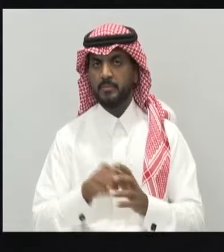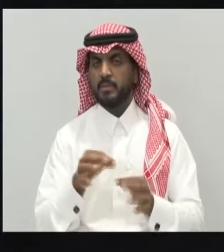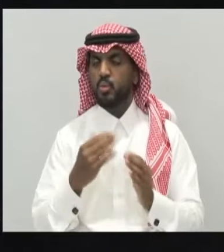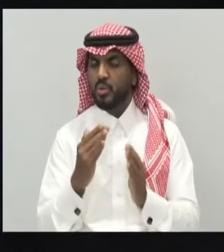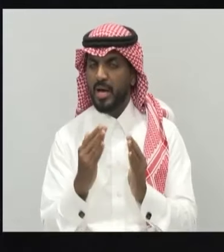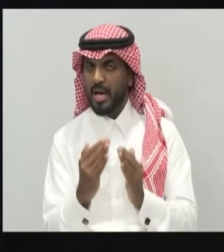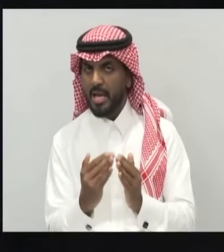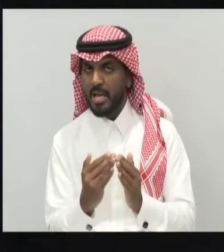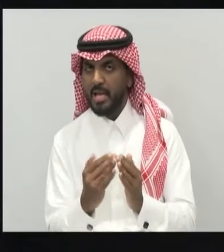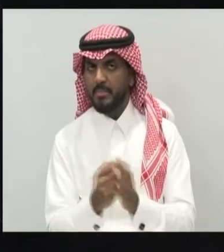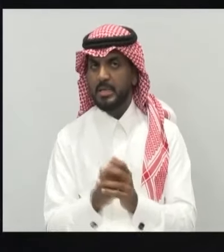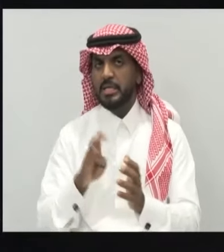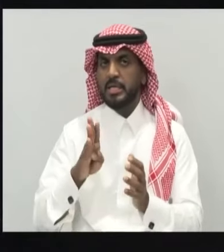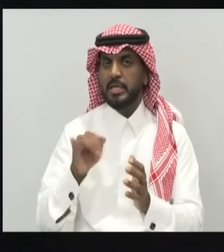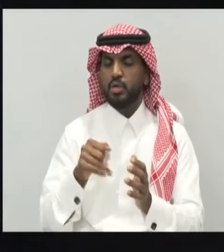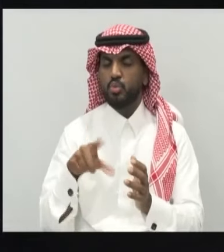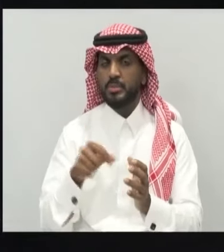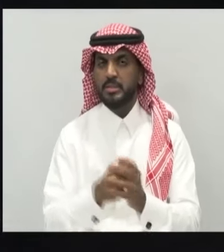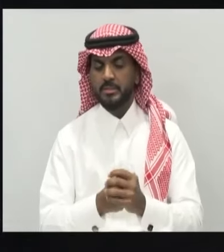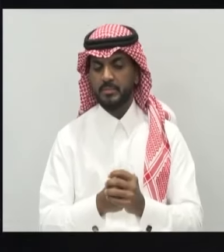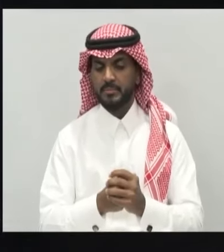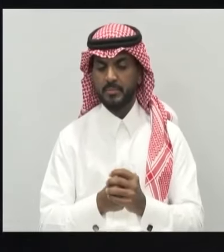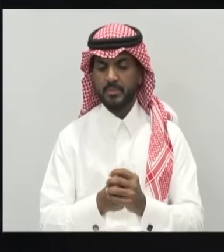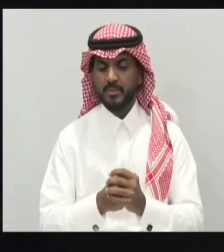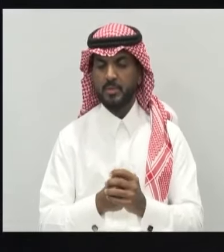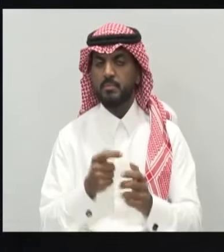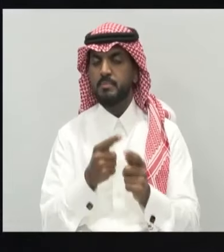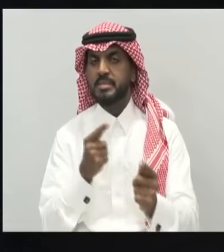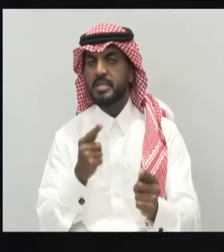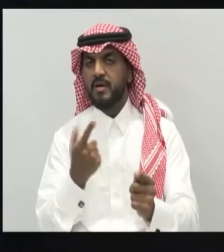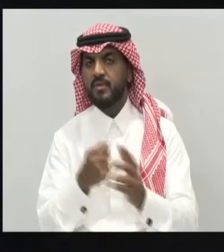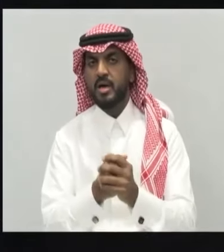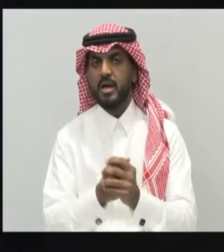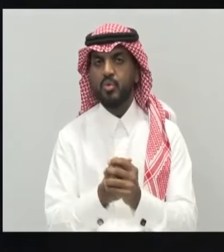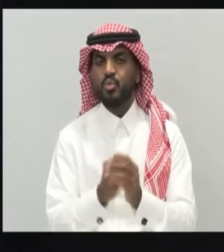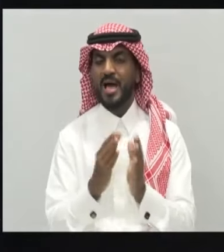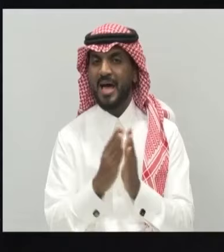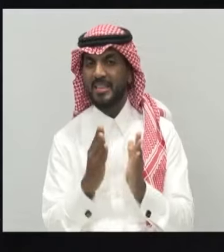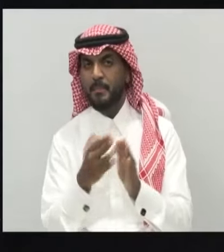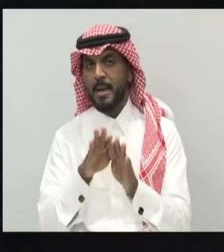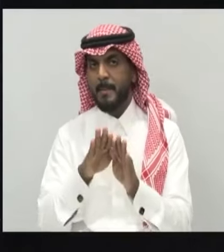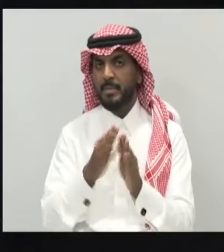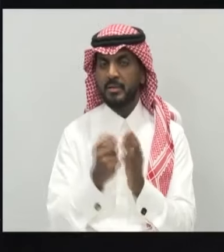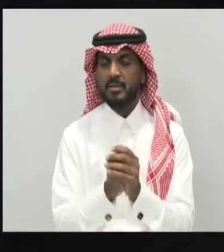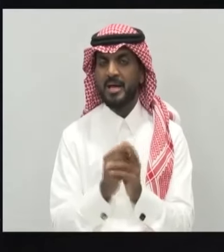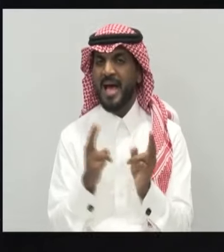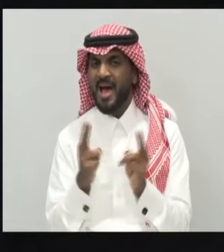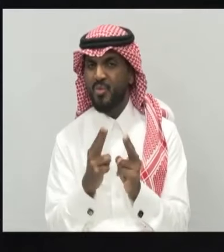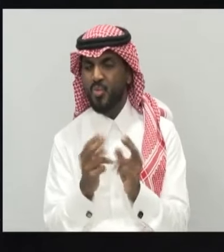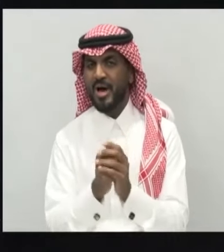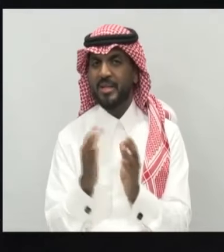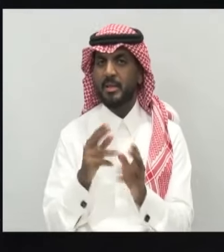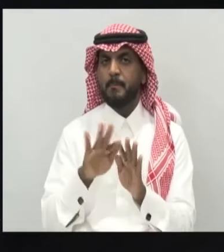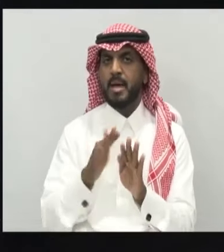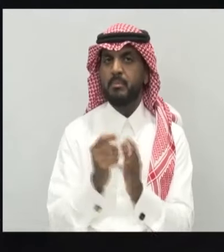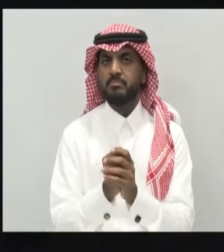دون الكيلومتر حتى ماذا حتى ما المسافه التي تكون مثل عرض الباب ولكن لو كانت اقل من عرض الباب ما